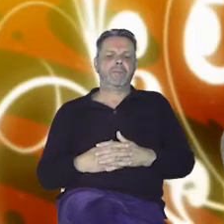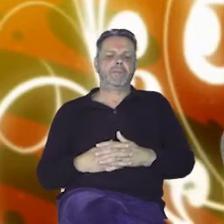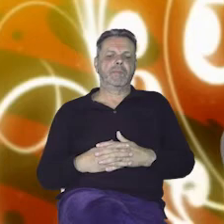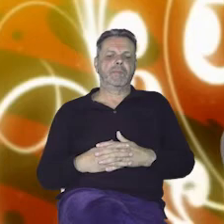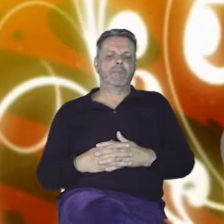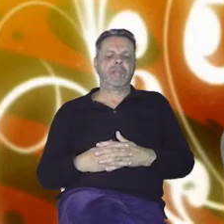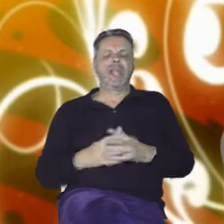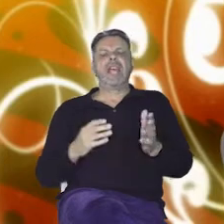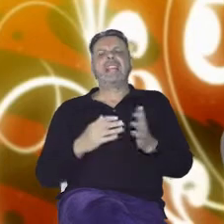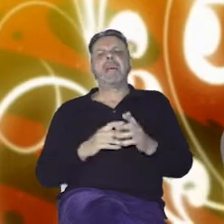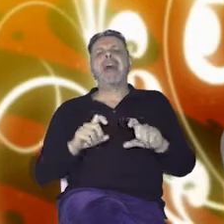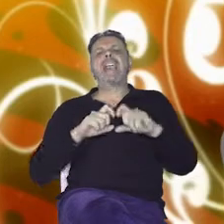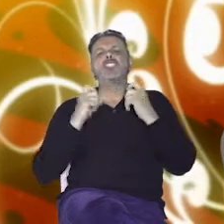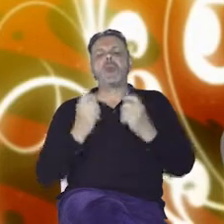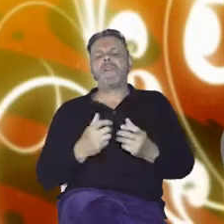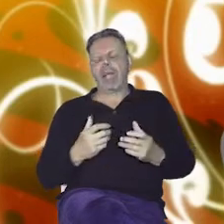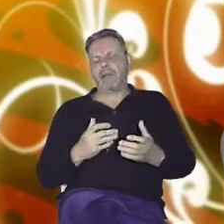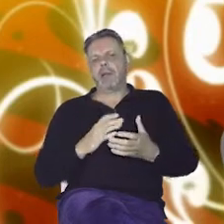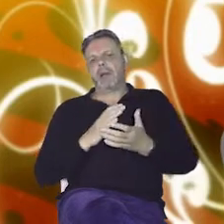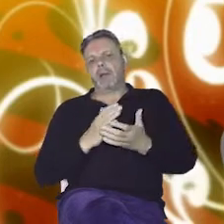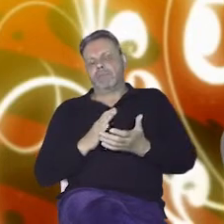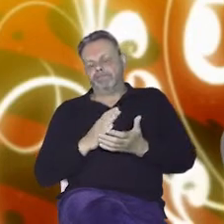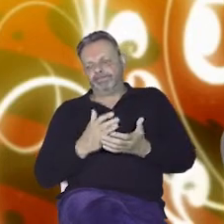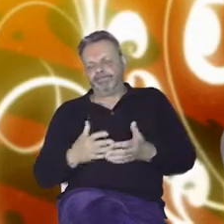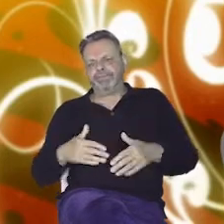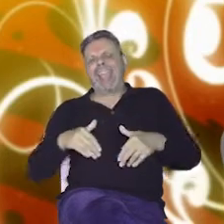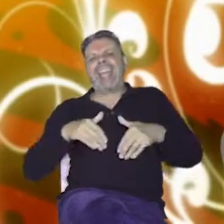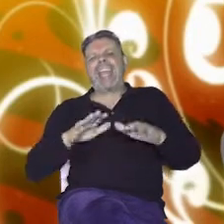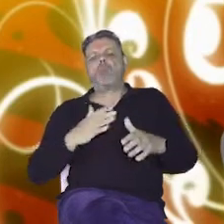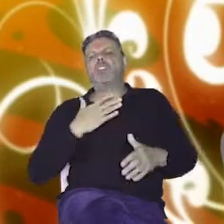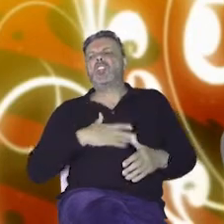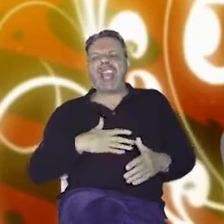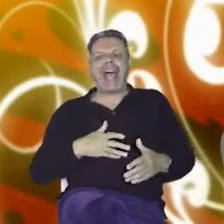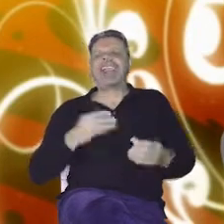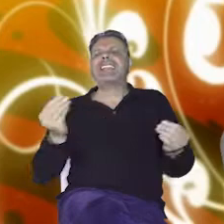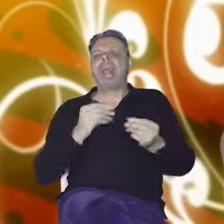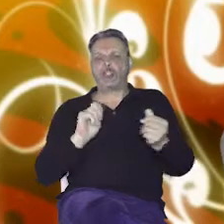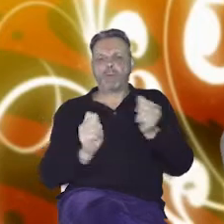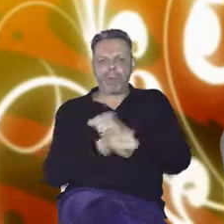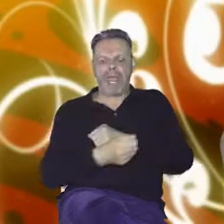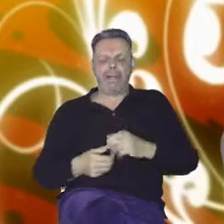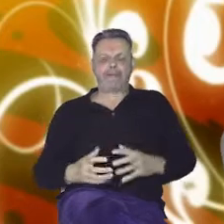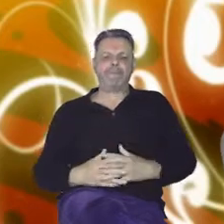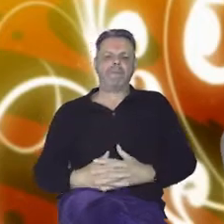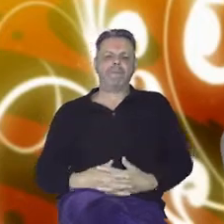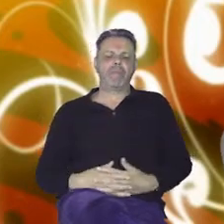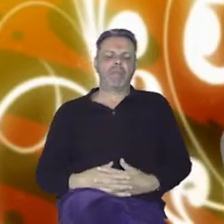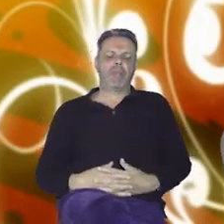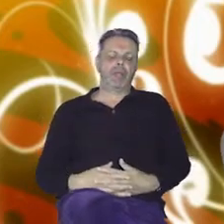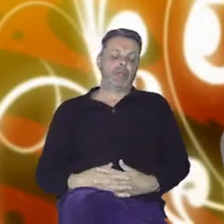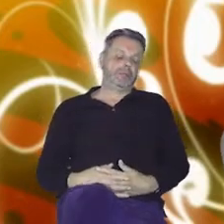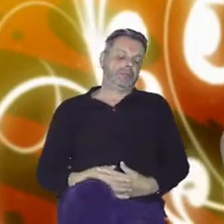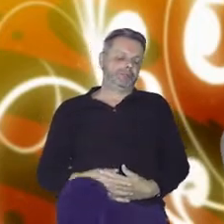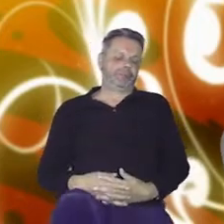domova krenuti želja da se mijenja. Iz domova, oni su oni koji vide točno kako što izgleda i kako se radi,